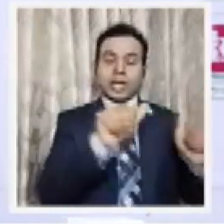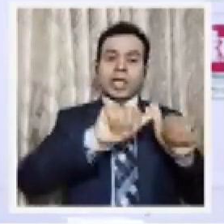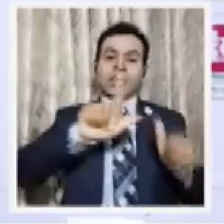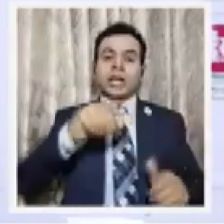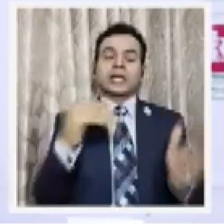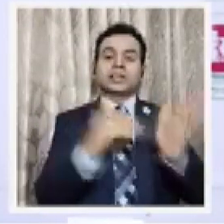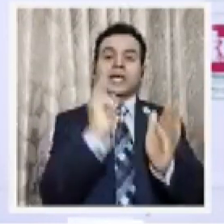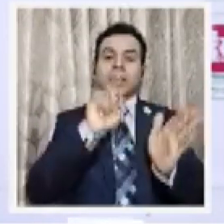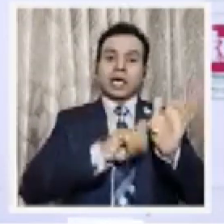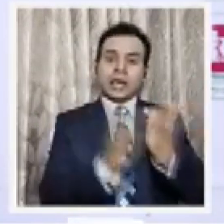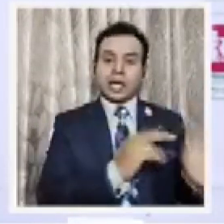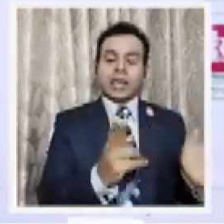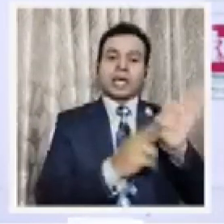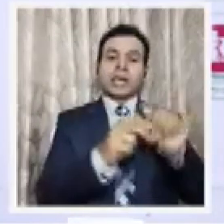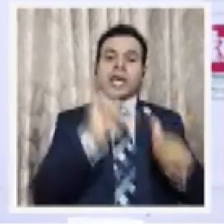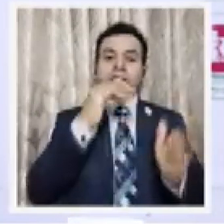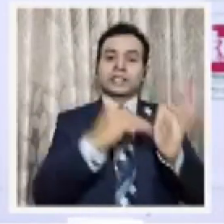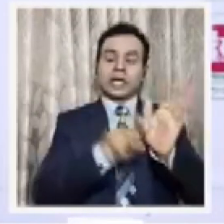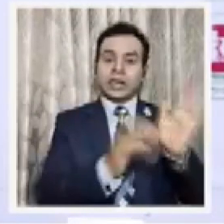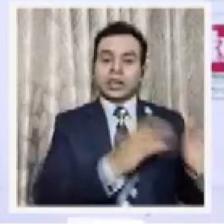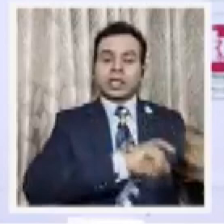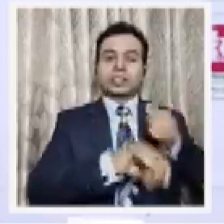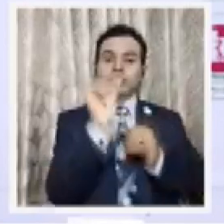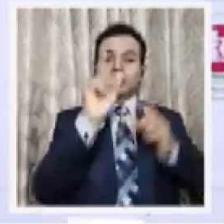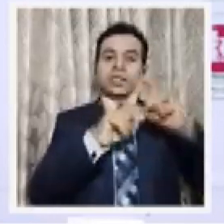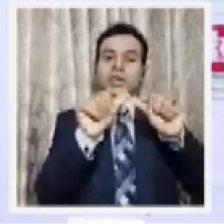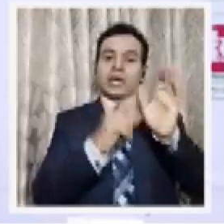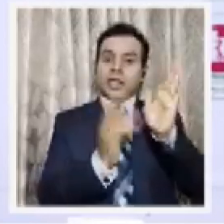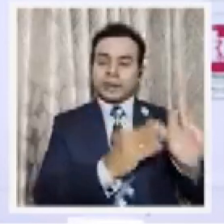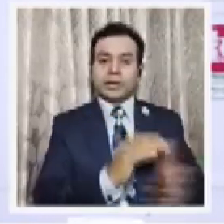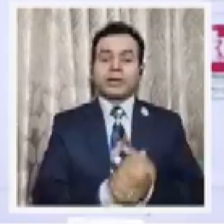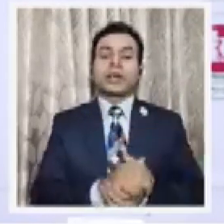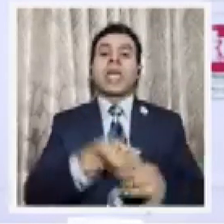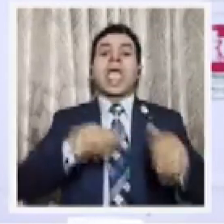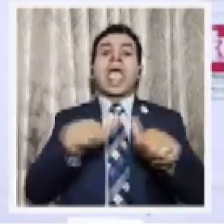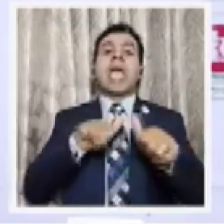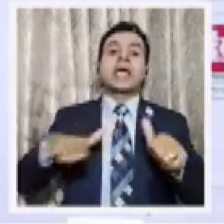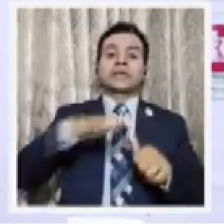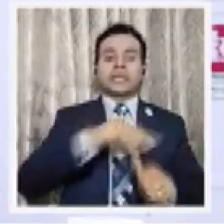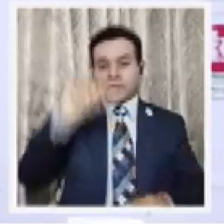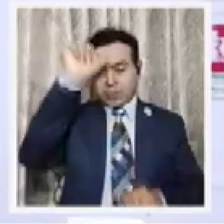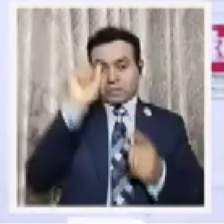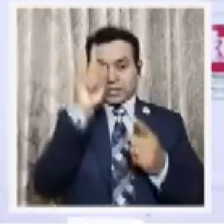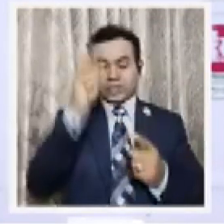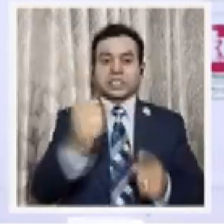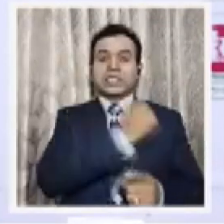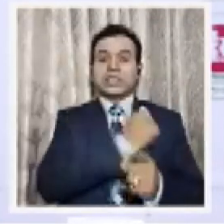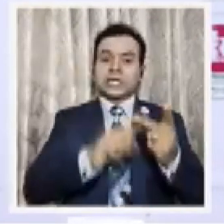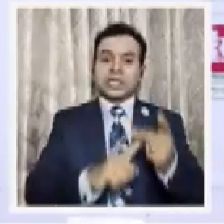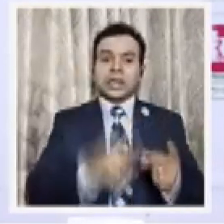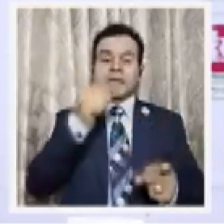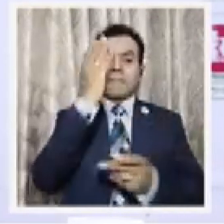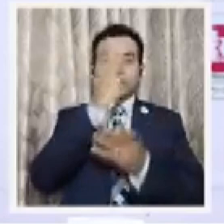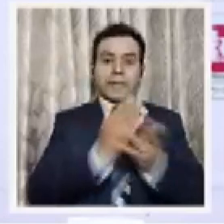হল দক্ষিণ আফ্রিকা, মিশর, আলজেরিয়া, নাইজেরিয়া এবং সুদান। এশিয়ার যে 5টি দেশে সর্বাধিক